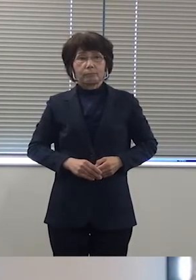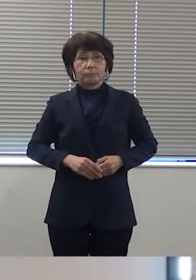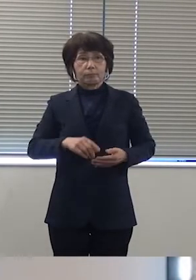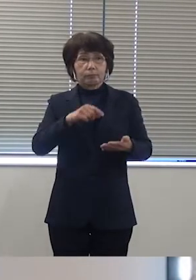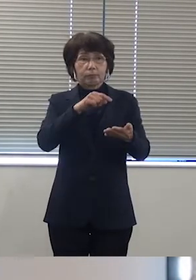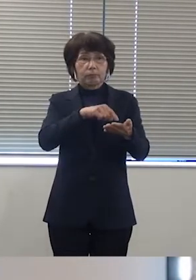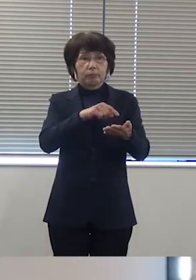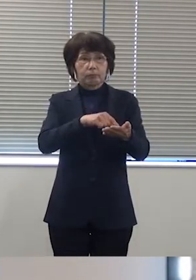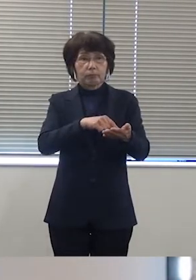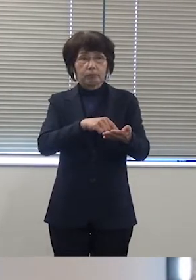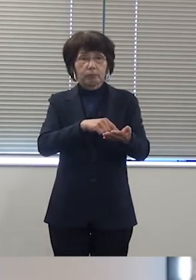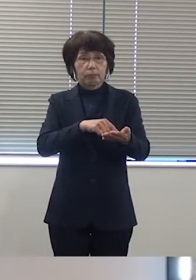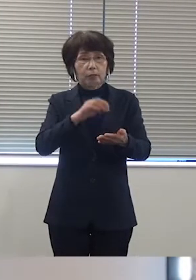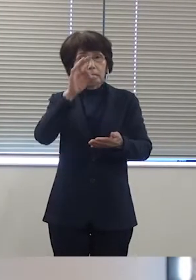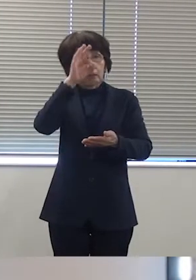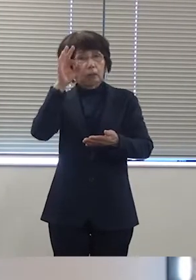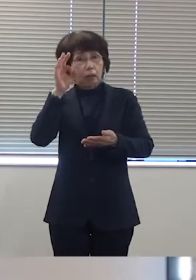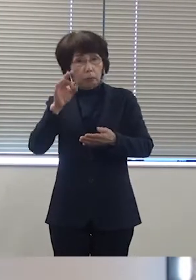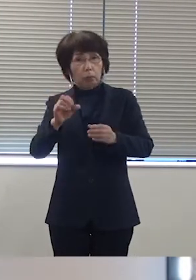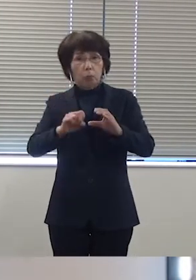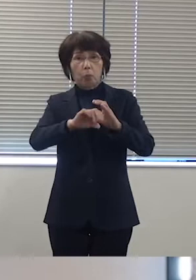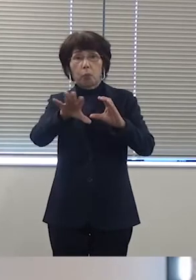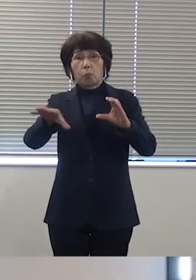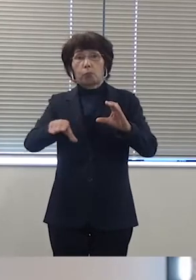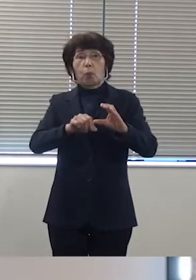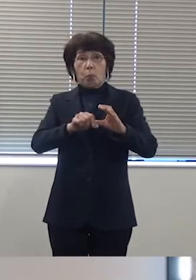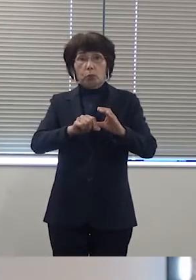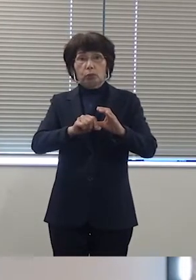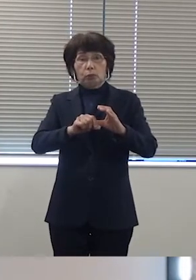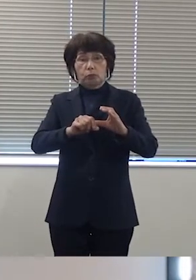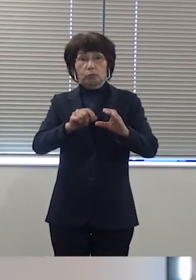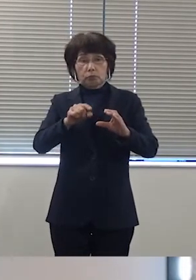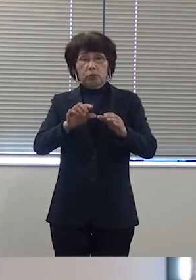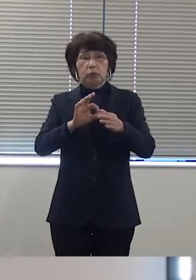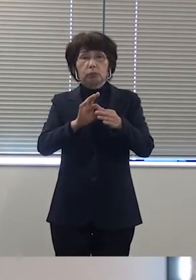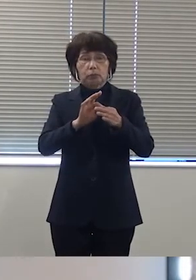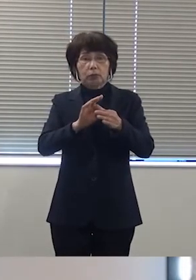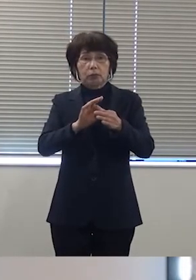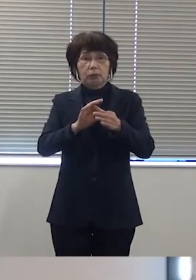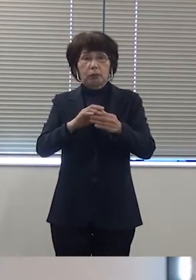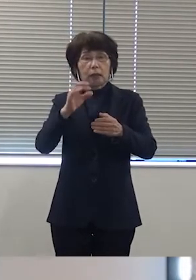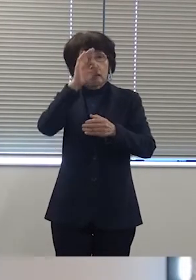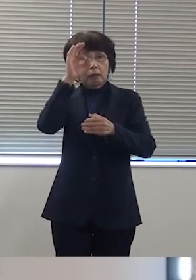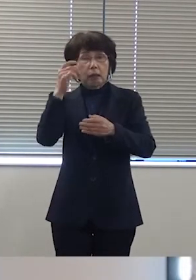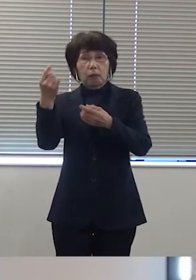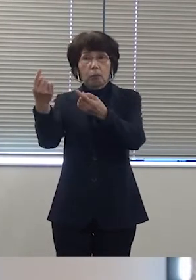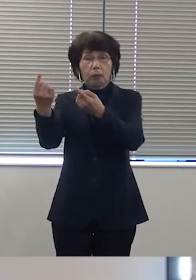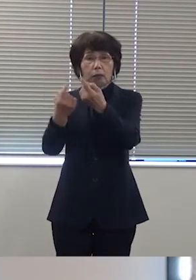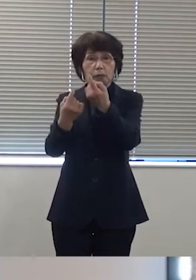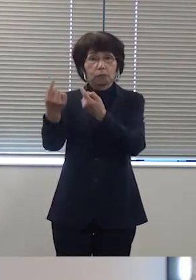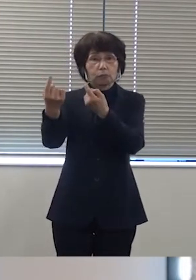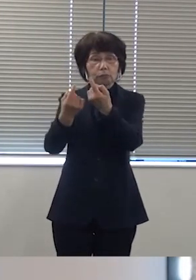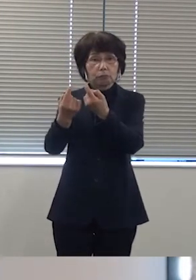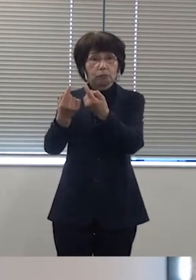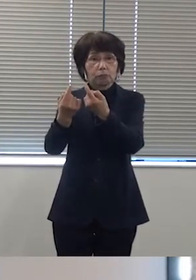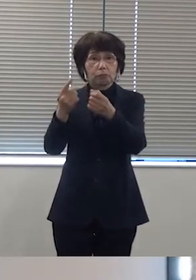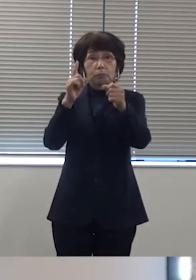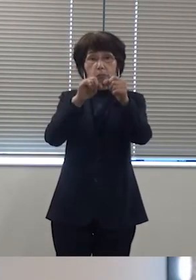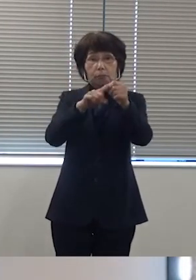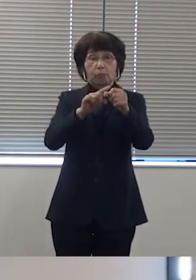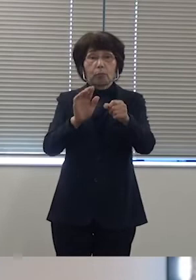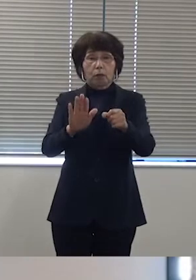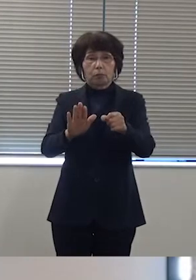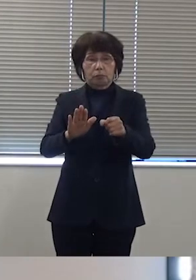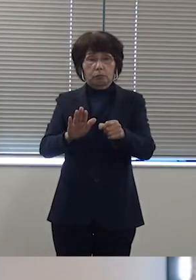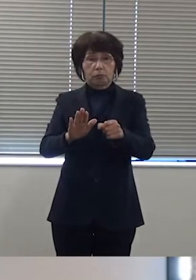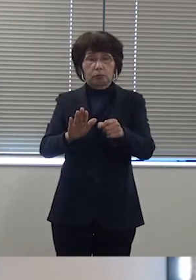ありまして、まあ、県は割とあの大阪とか関西圏との結びつきを強めている中で、なぜあえて関東圏をターゲットにして した岩井プロモー